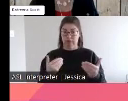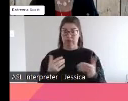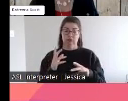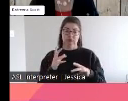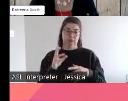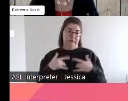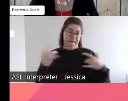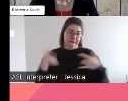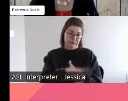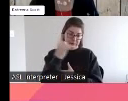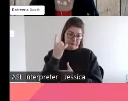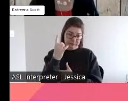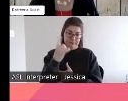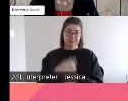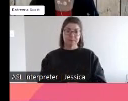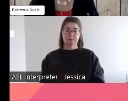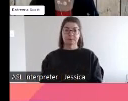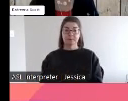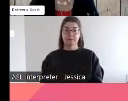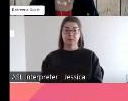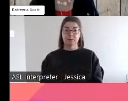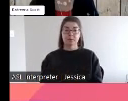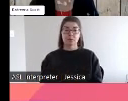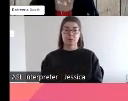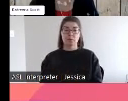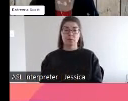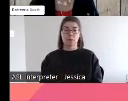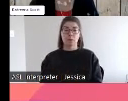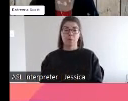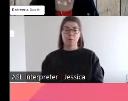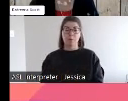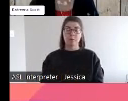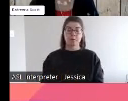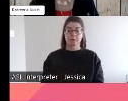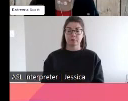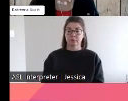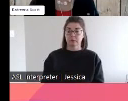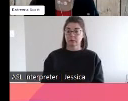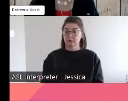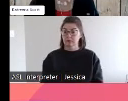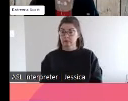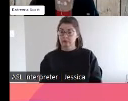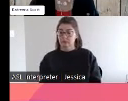Learning Network et envoyés par courriel après l'événement.